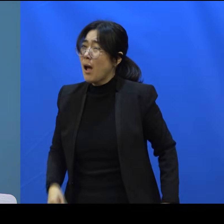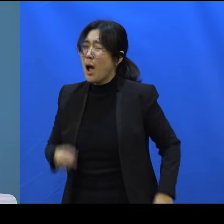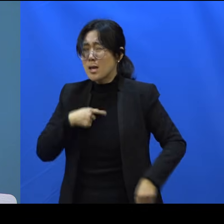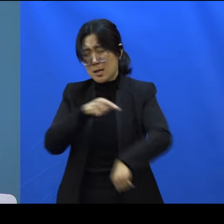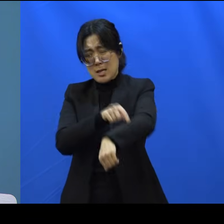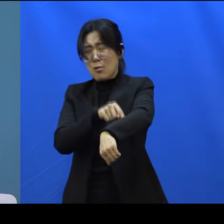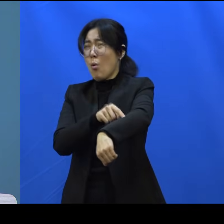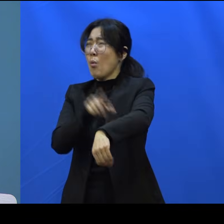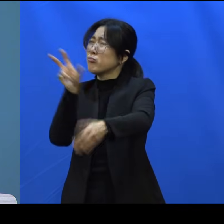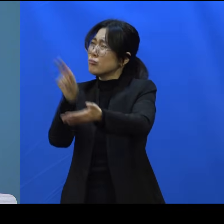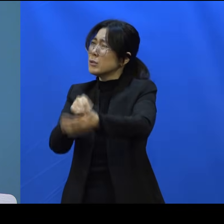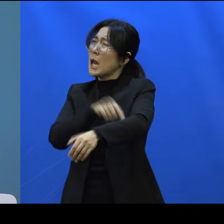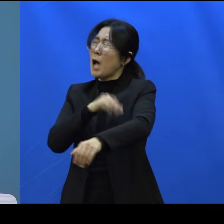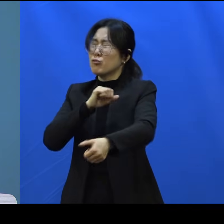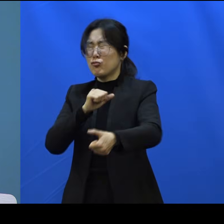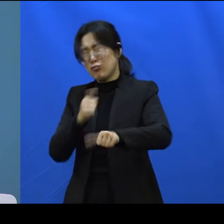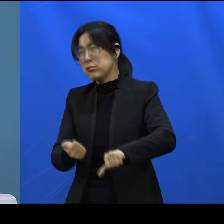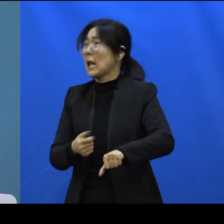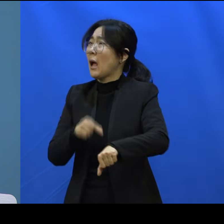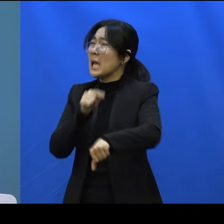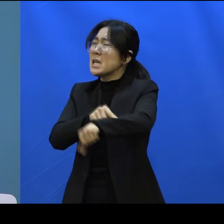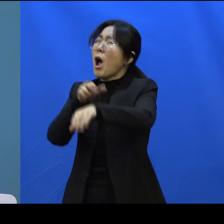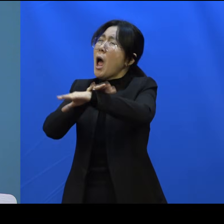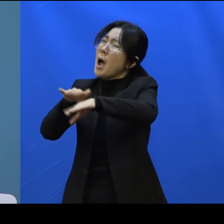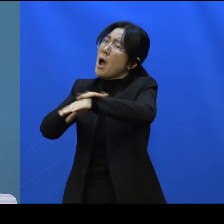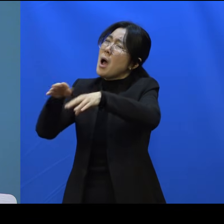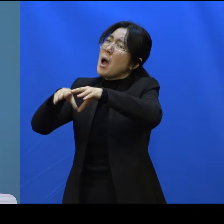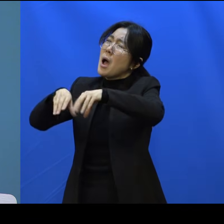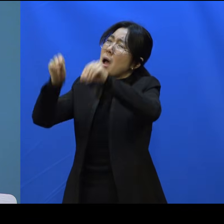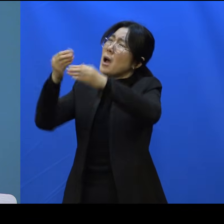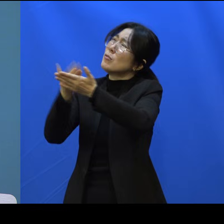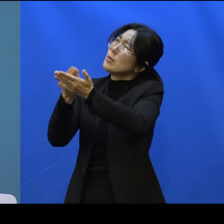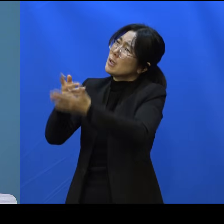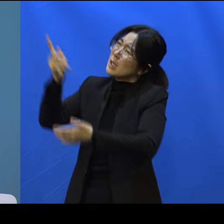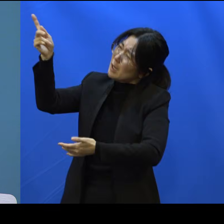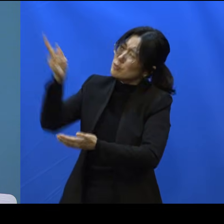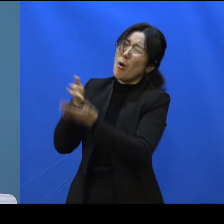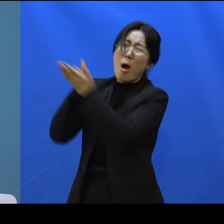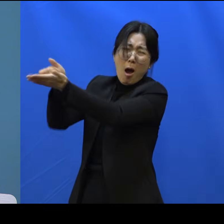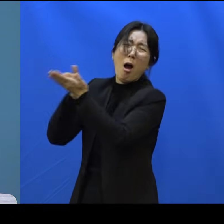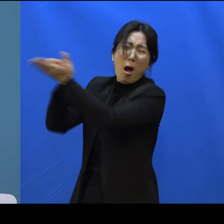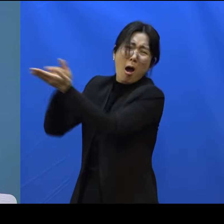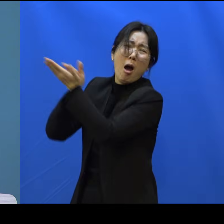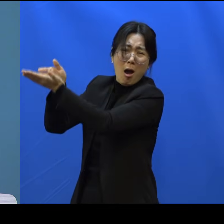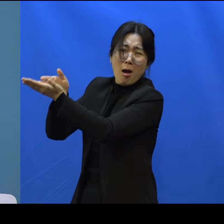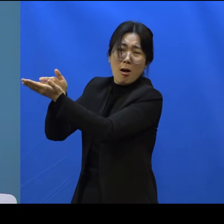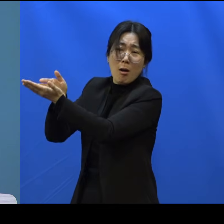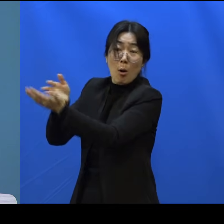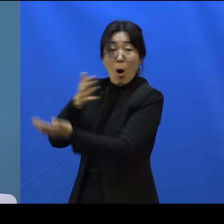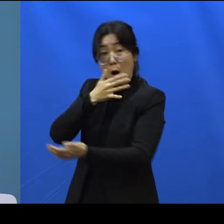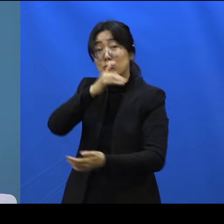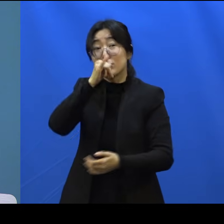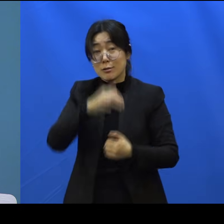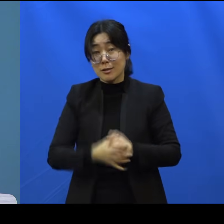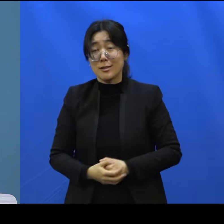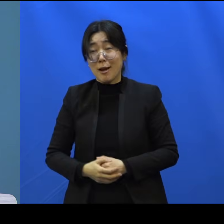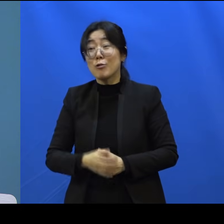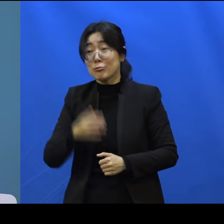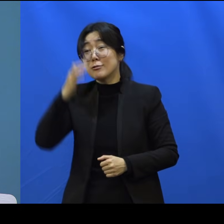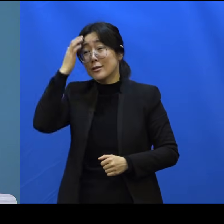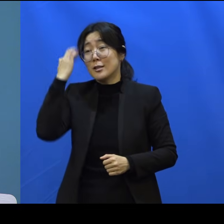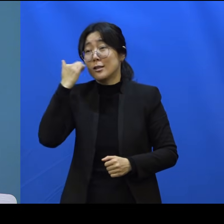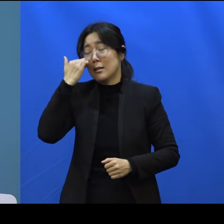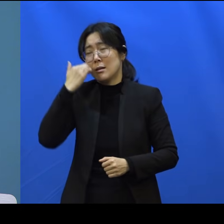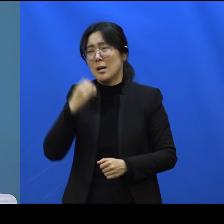합리적이잖아요. 그죠? 이거 하나 안 빼줍니까? 째째하게 하나님? 발을 동동 굴리면서